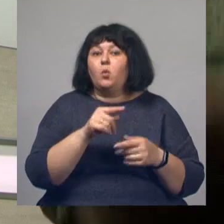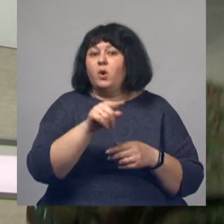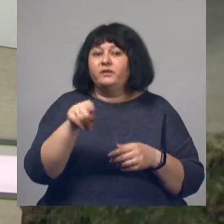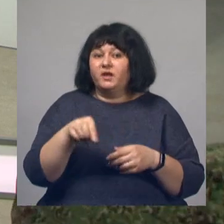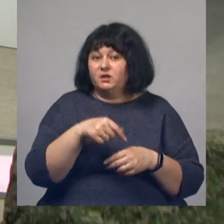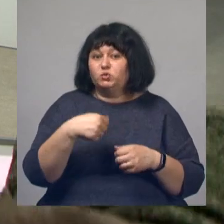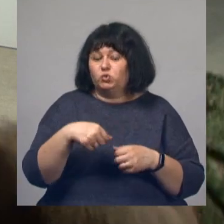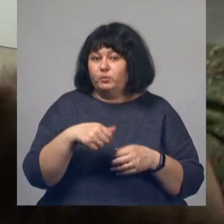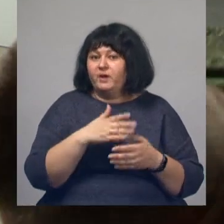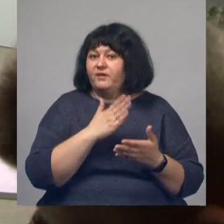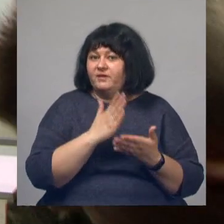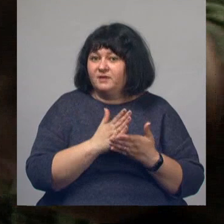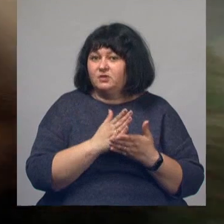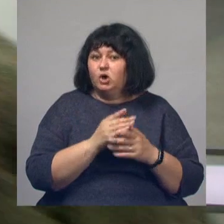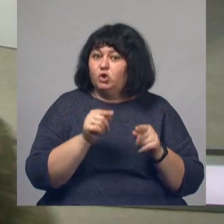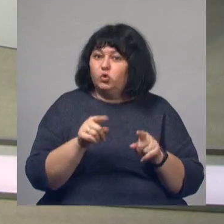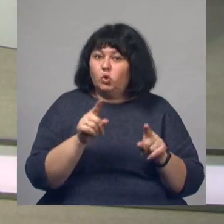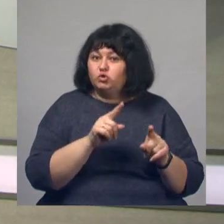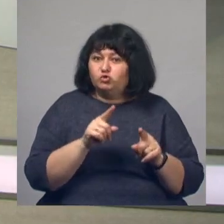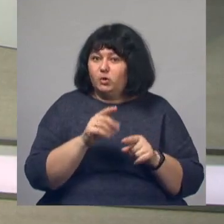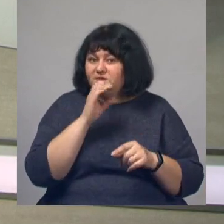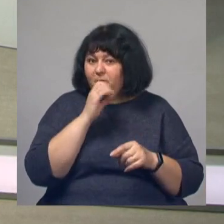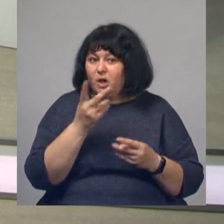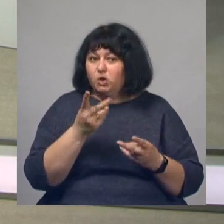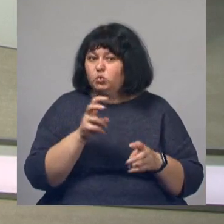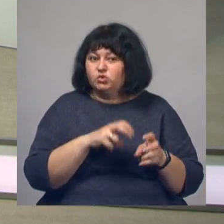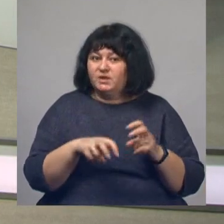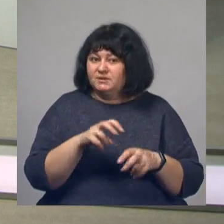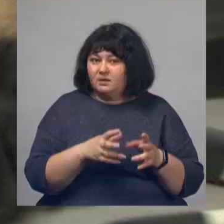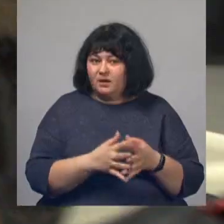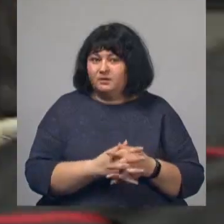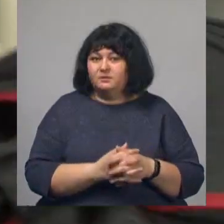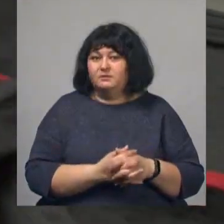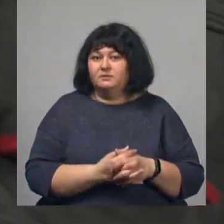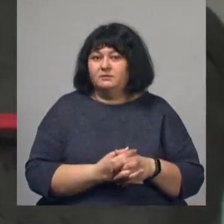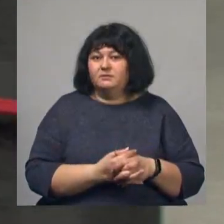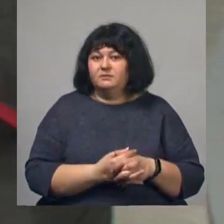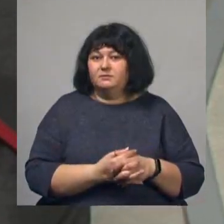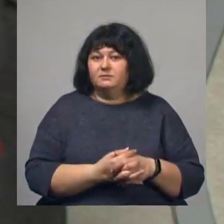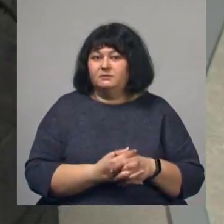сумок есть то, что собаке нужно искать.